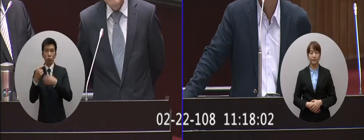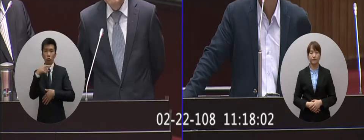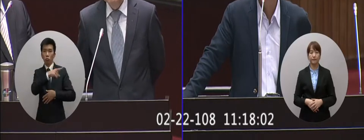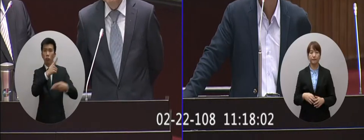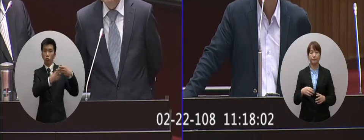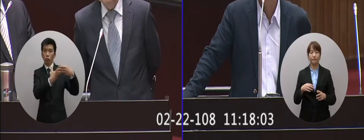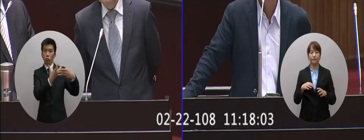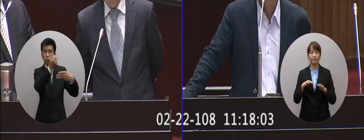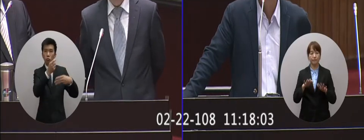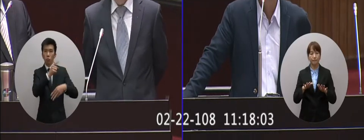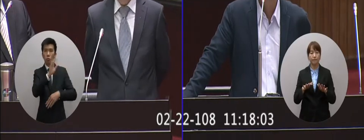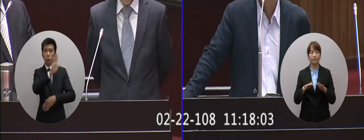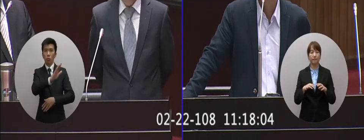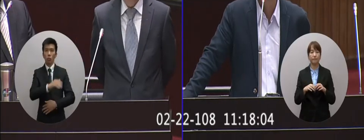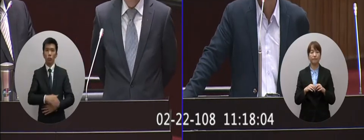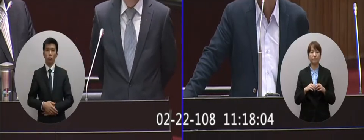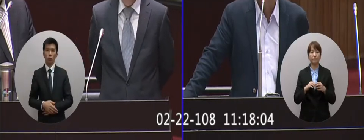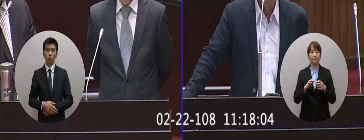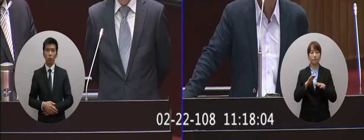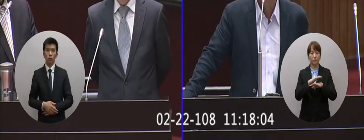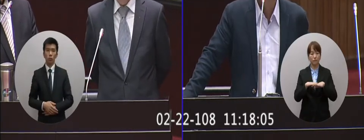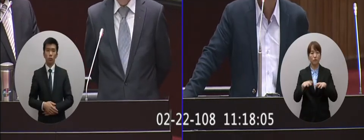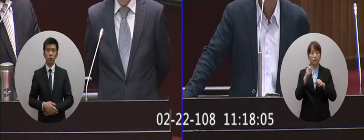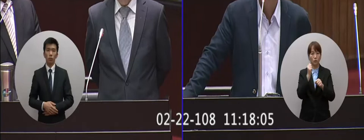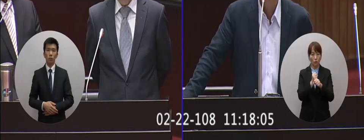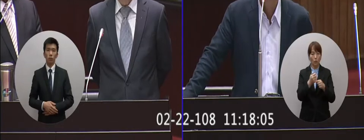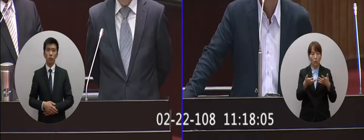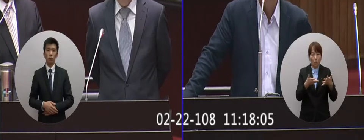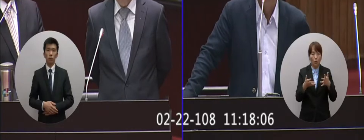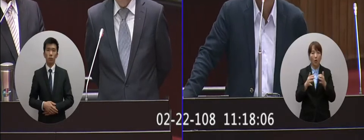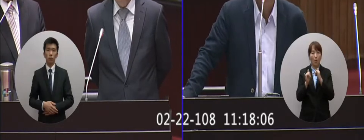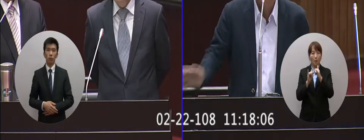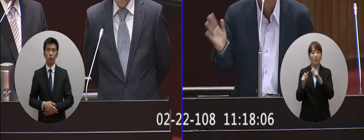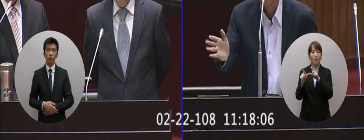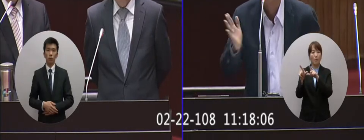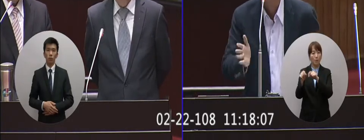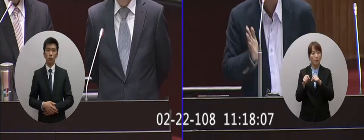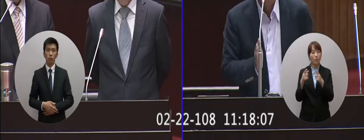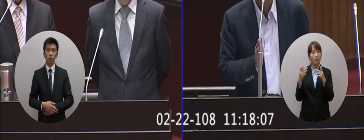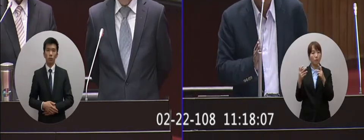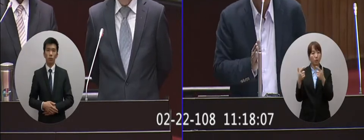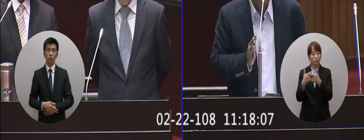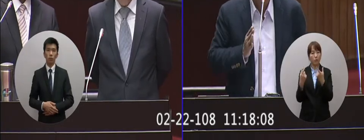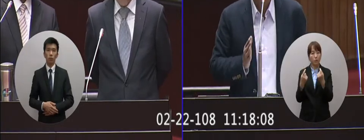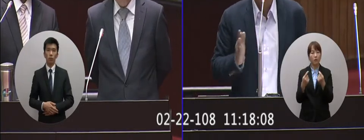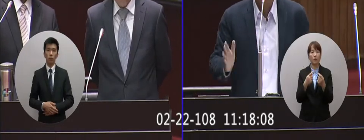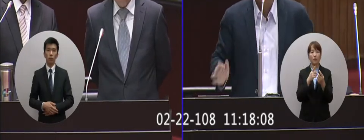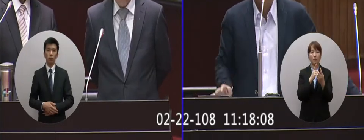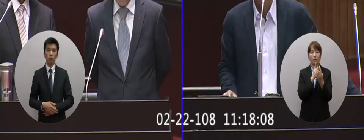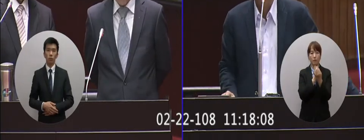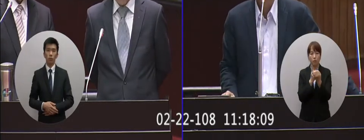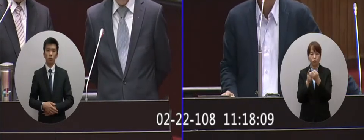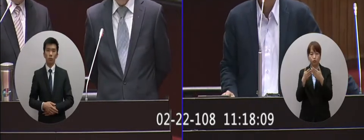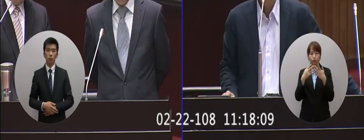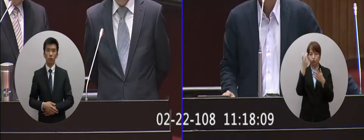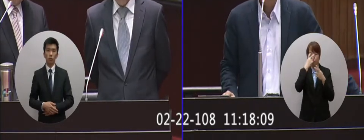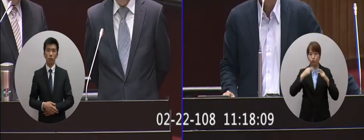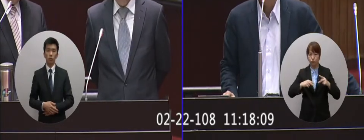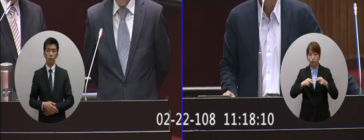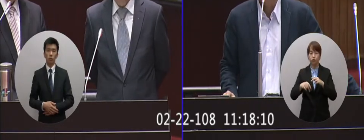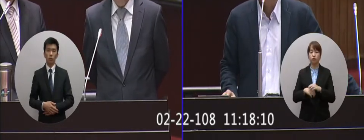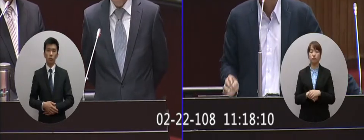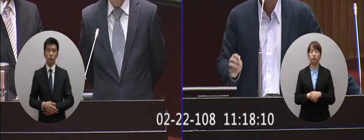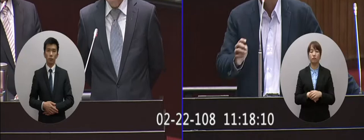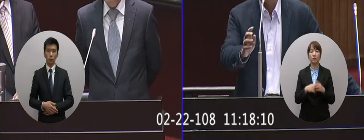我想我们既然是会做事接地气的院长，就是说每一样我们每一样都必须去检讨。比如